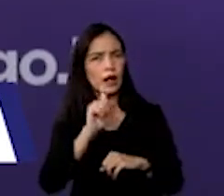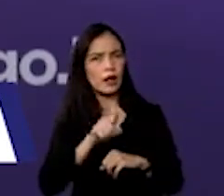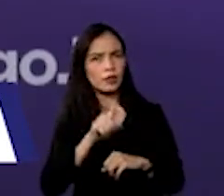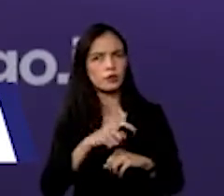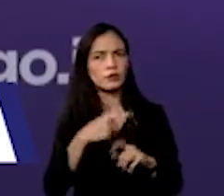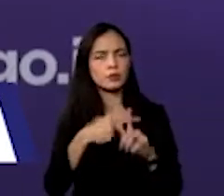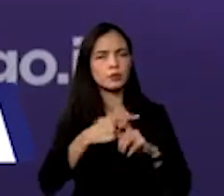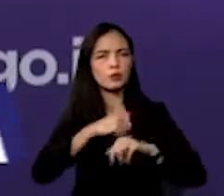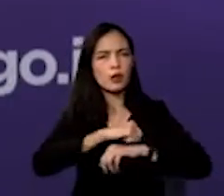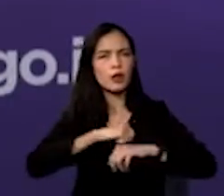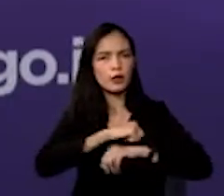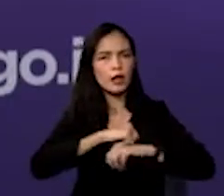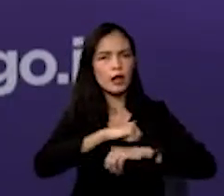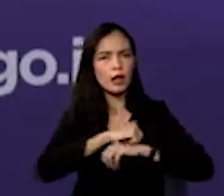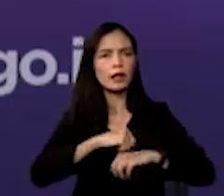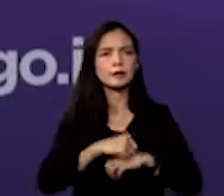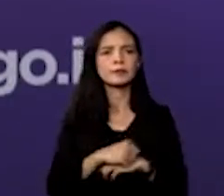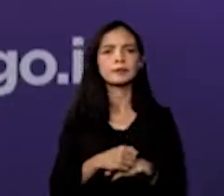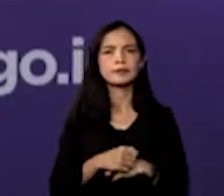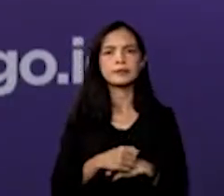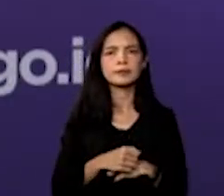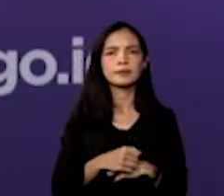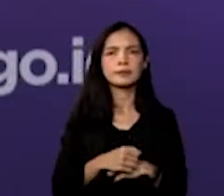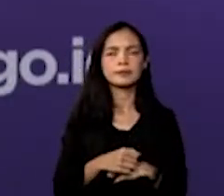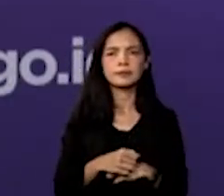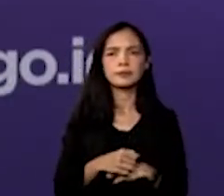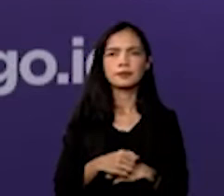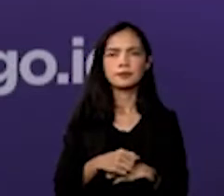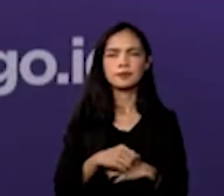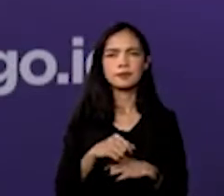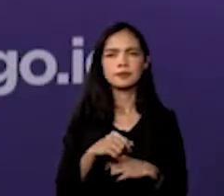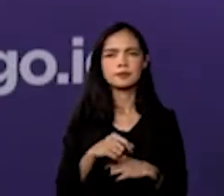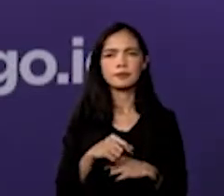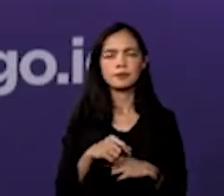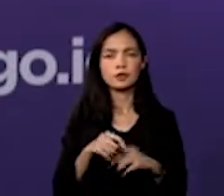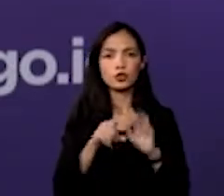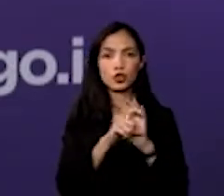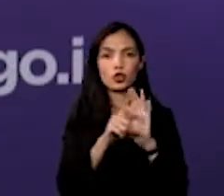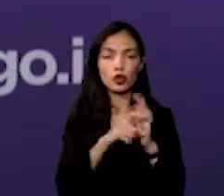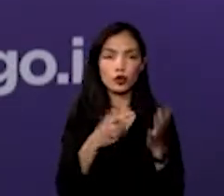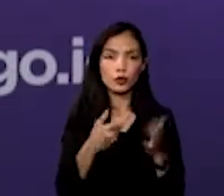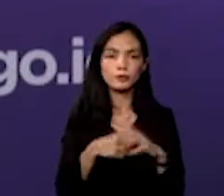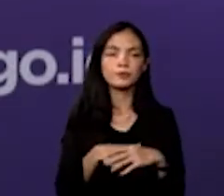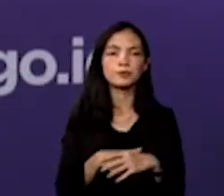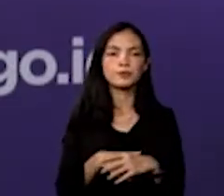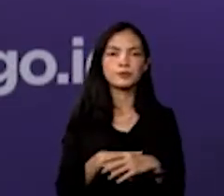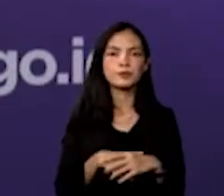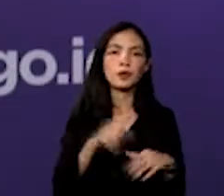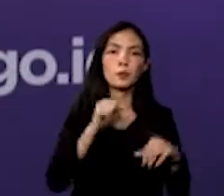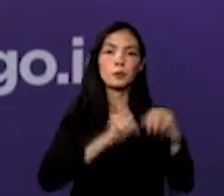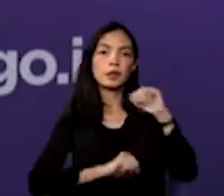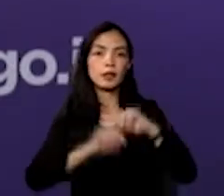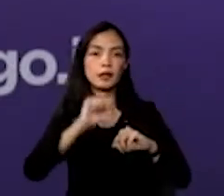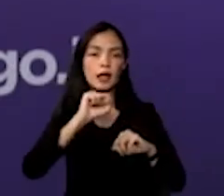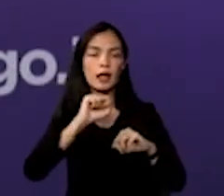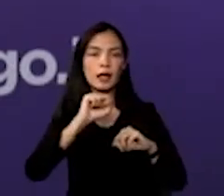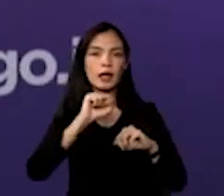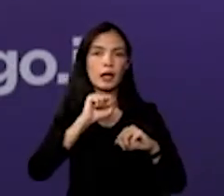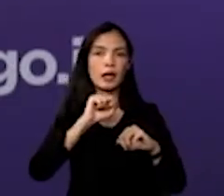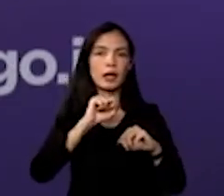berolahraga bergerak dan berolahraga oke iya nah misalnya kita bergerak itu khususnya bagian